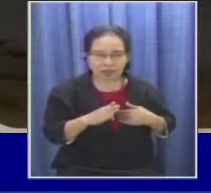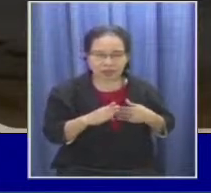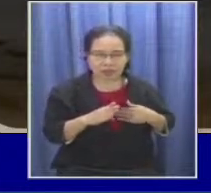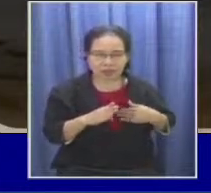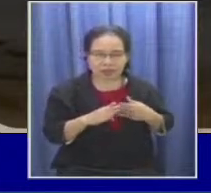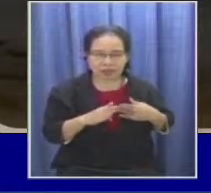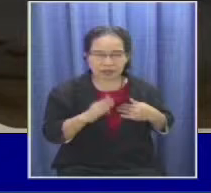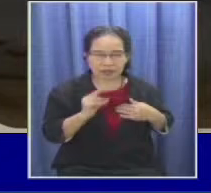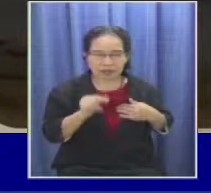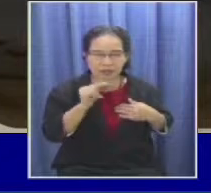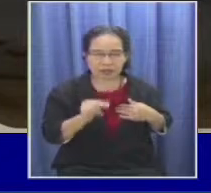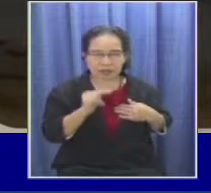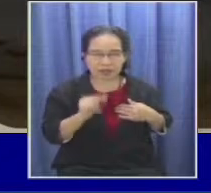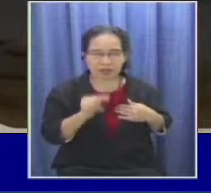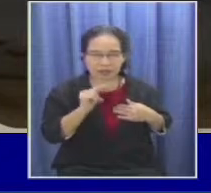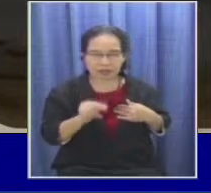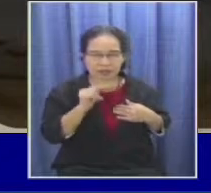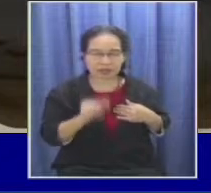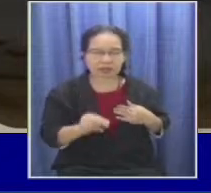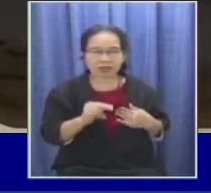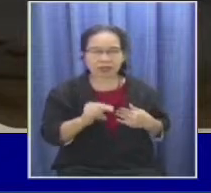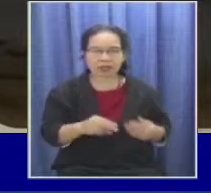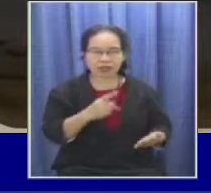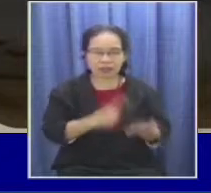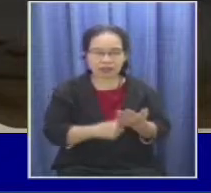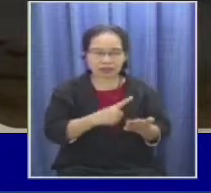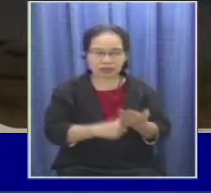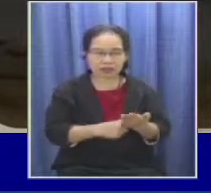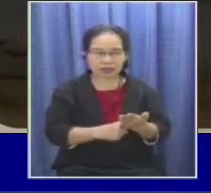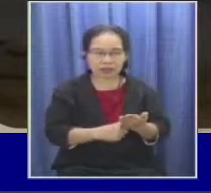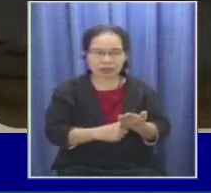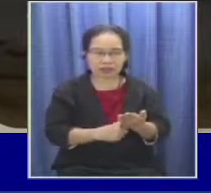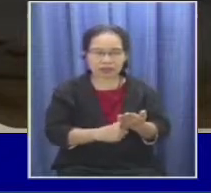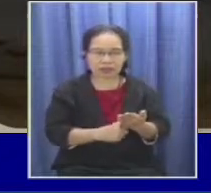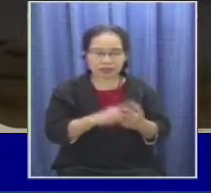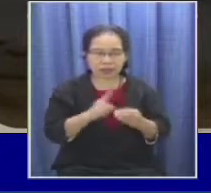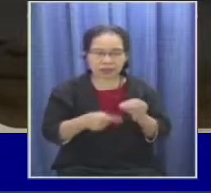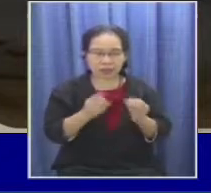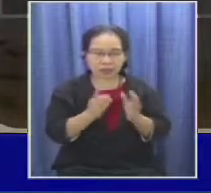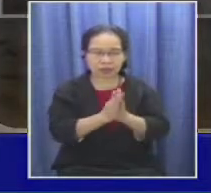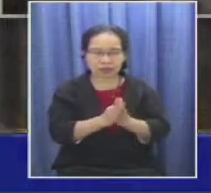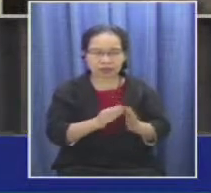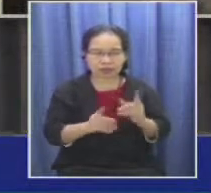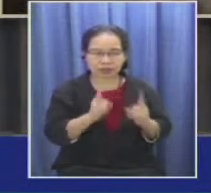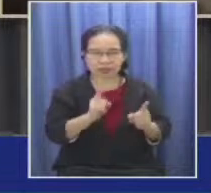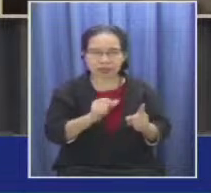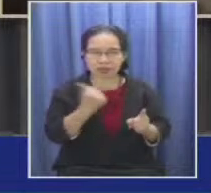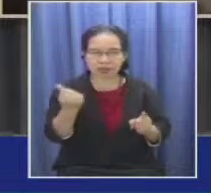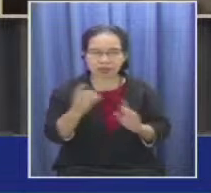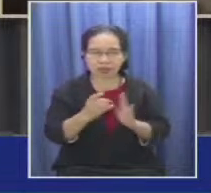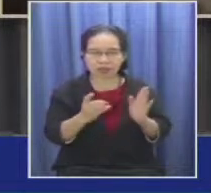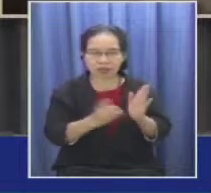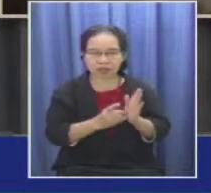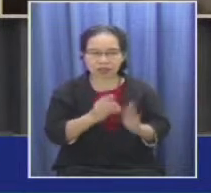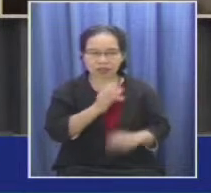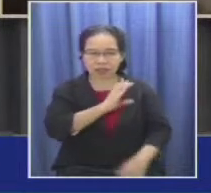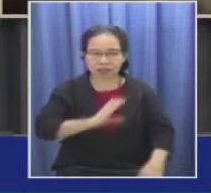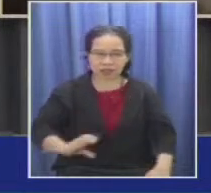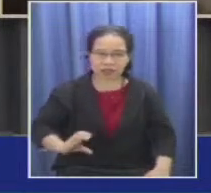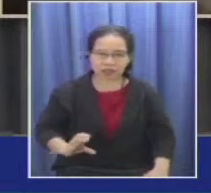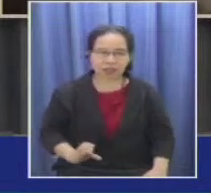jano eno ara menuanom ensese yenum